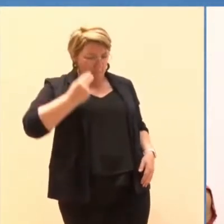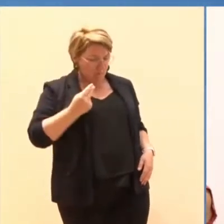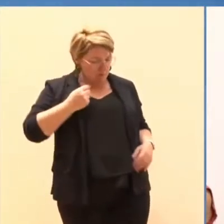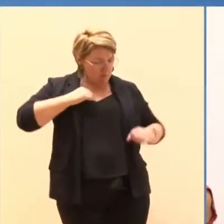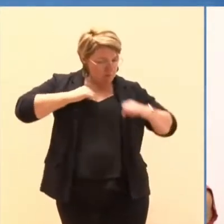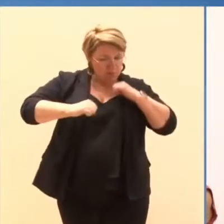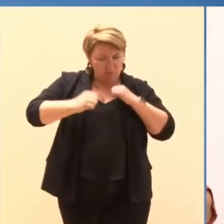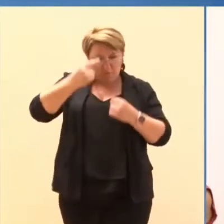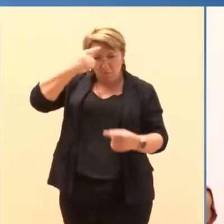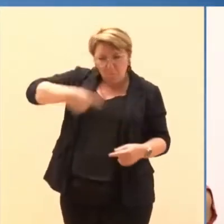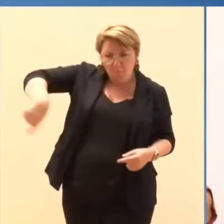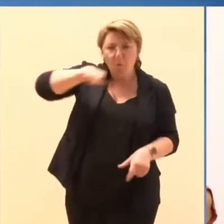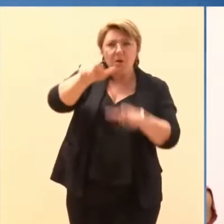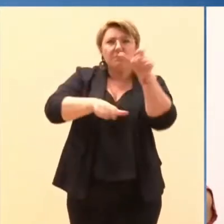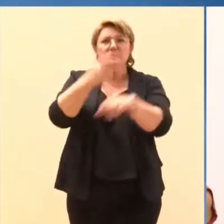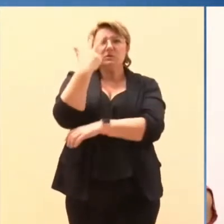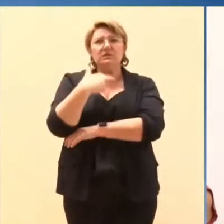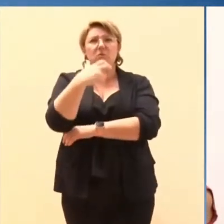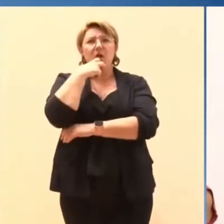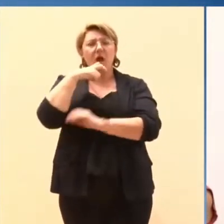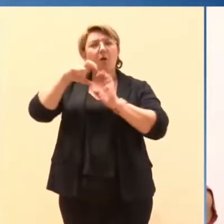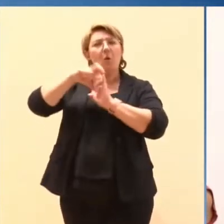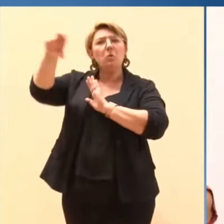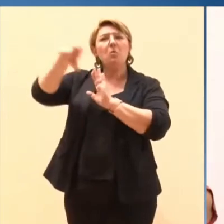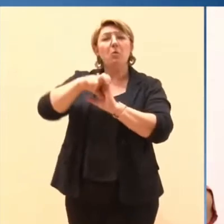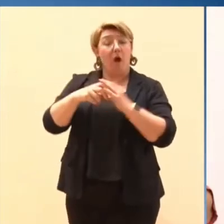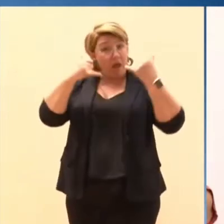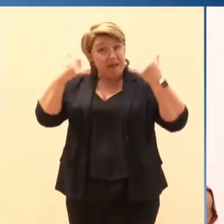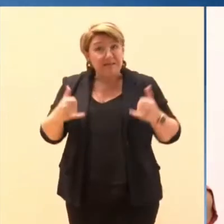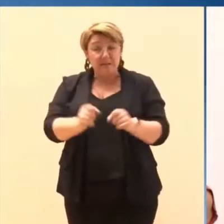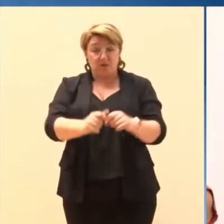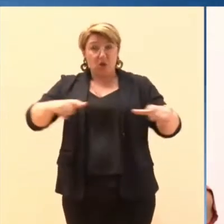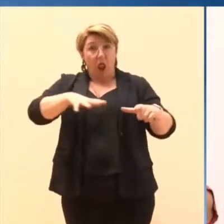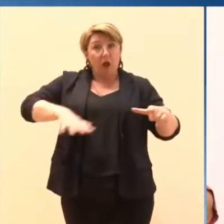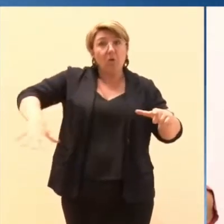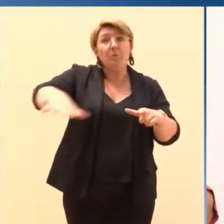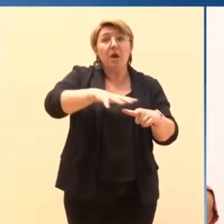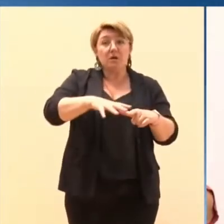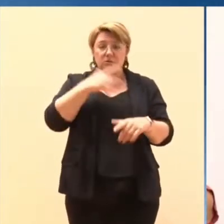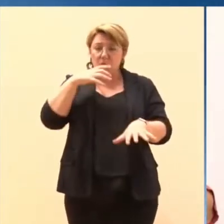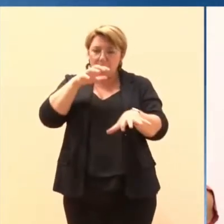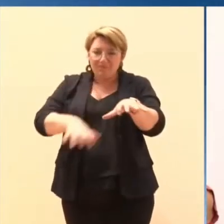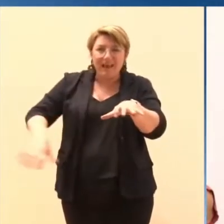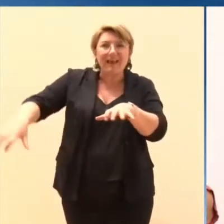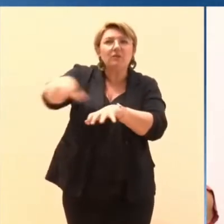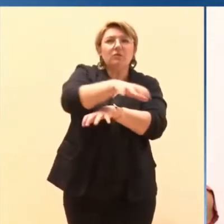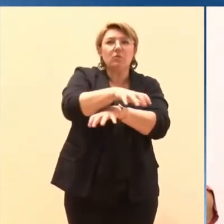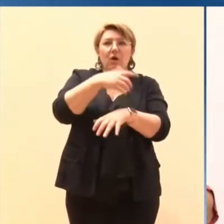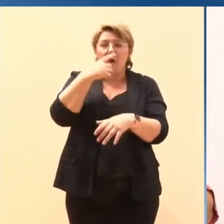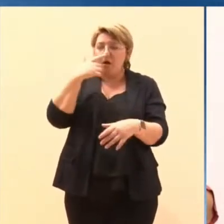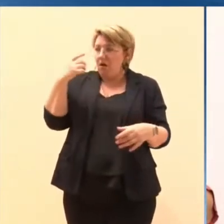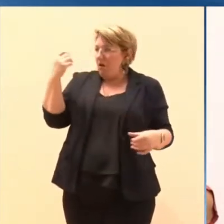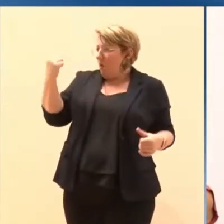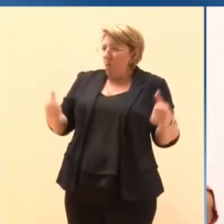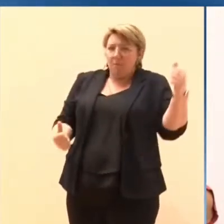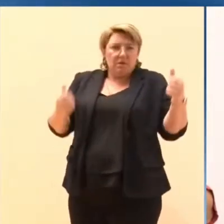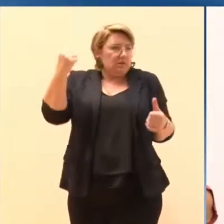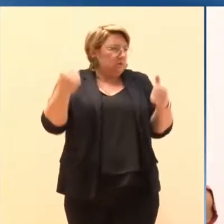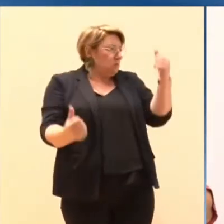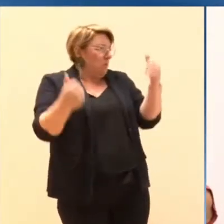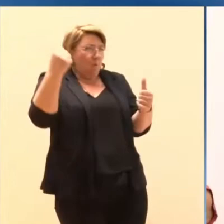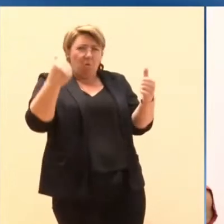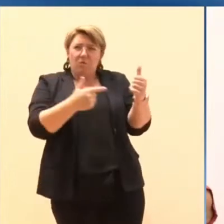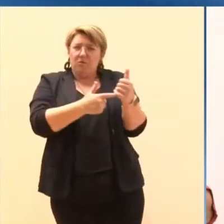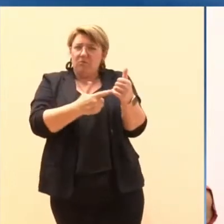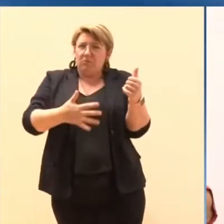Grenoblois, dans notre agglomération, dans une compétition des territoires plus incapables que jamais, qu'il ne sert à